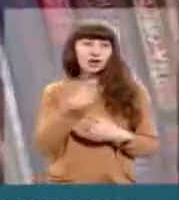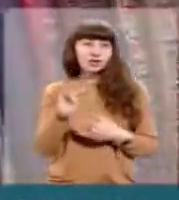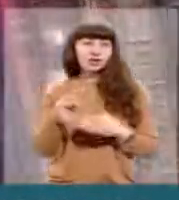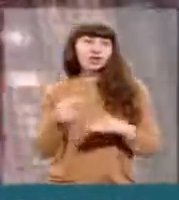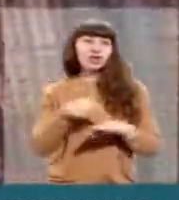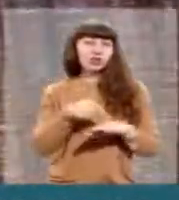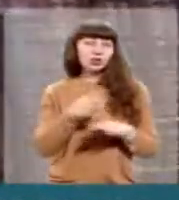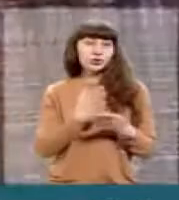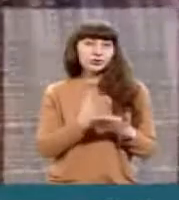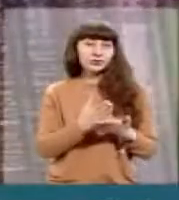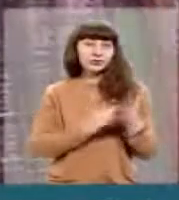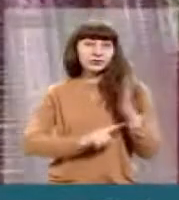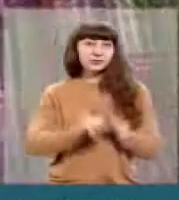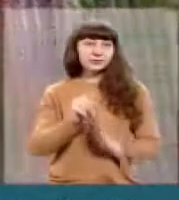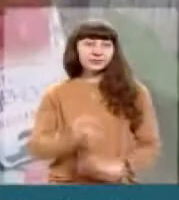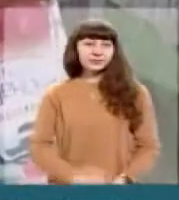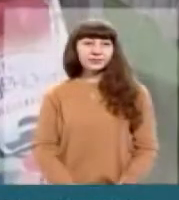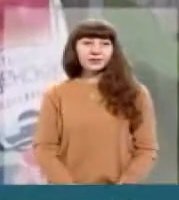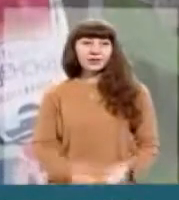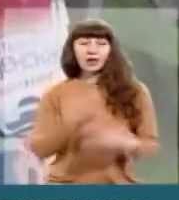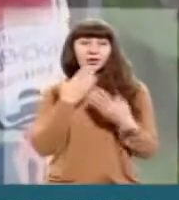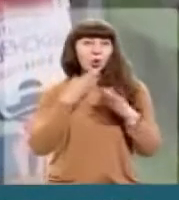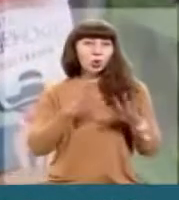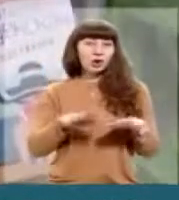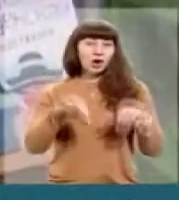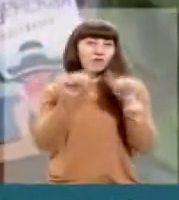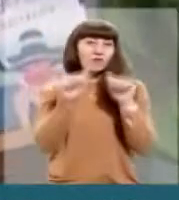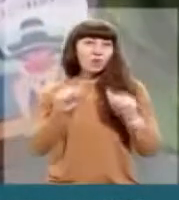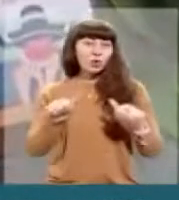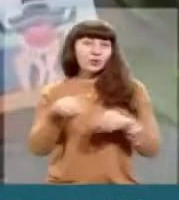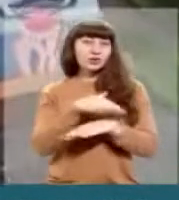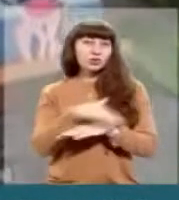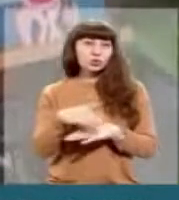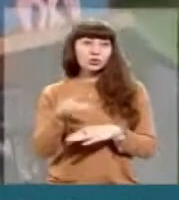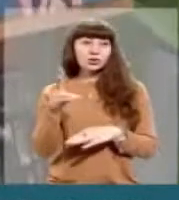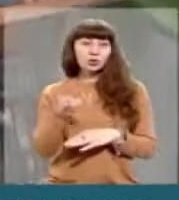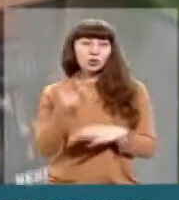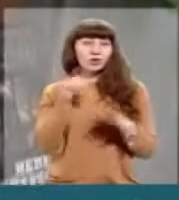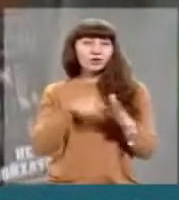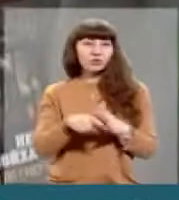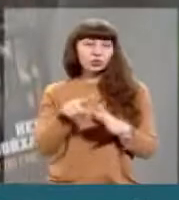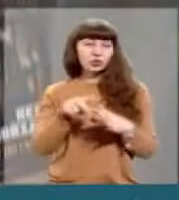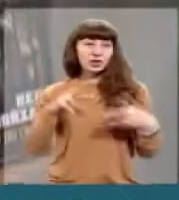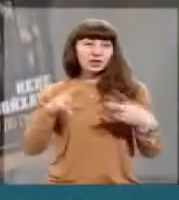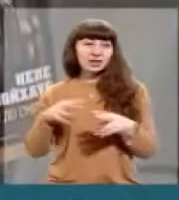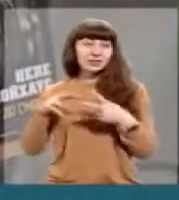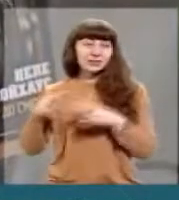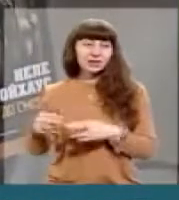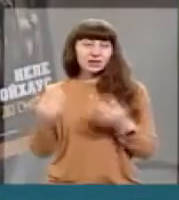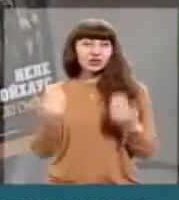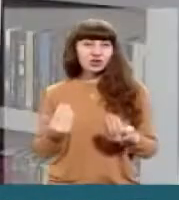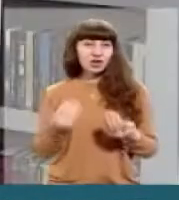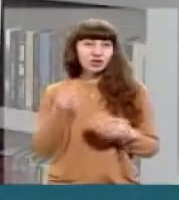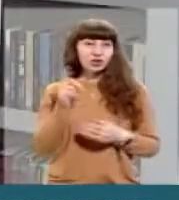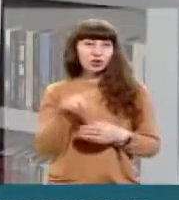залы арқылы өту керек. Бұл әлі кішкен ешқандай кітапханаларда болмаған алғашқы тәжірибе. Сонымен қатар оқу залы әжептәуір кеңейіп,